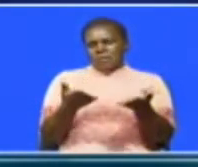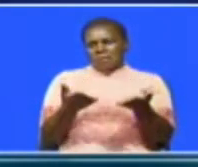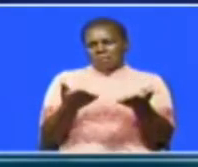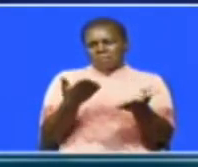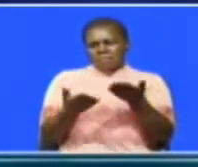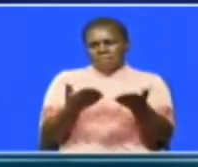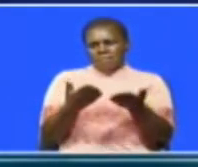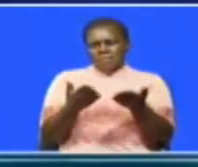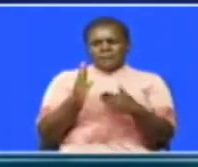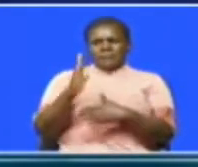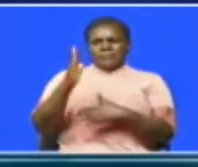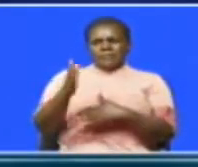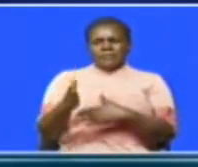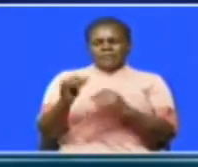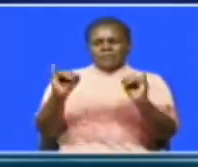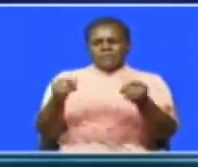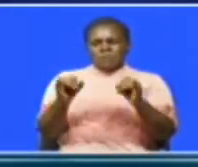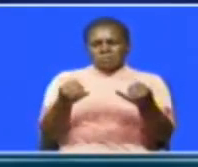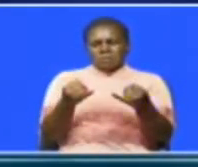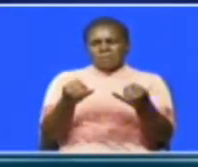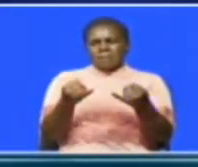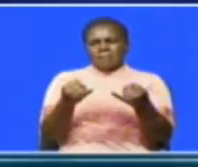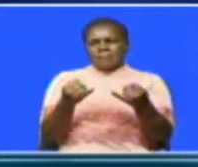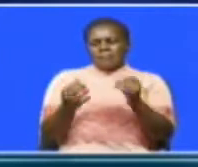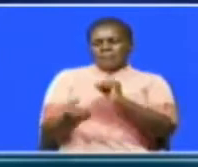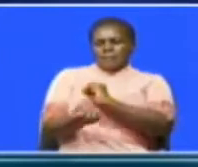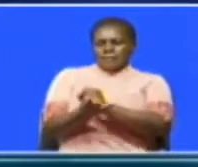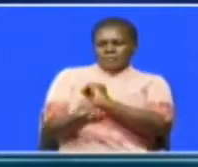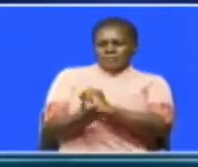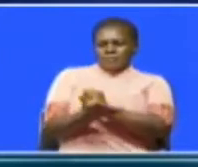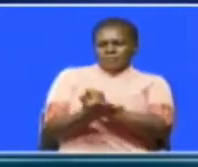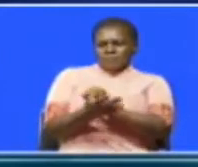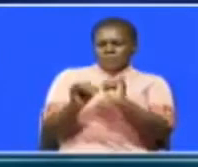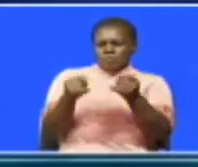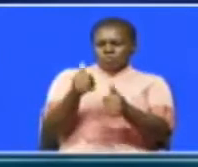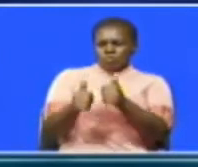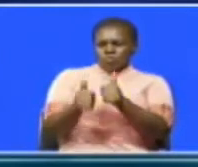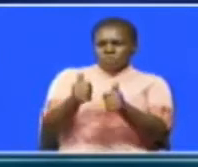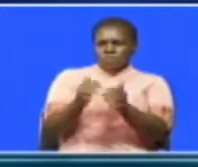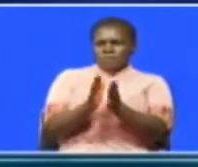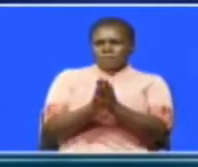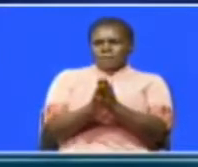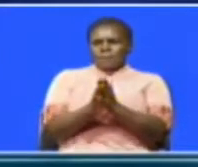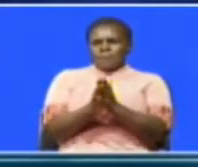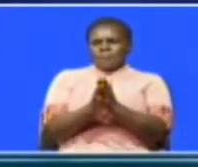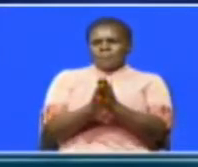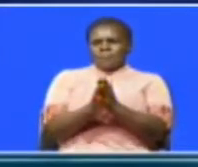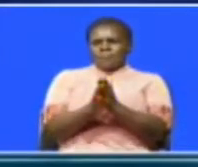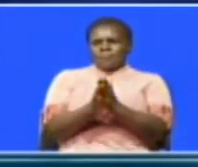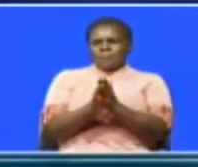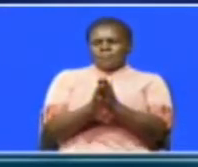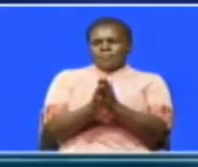labda tutakwenda moja kwa moja kwenye taarifa hiyo ili nikuelezee ni taarifa gani hasa.